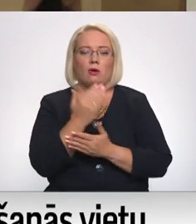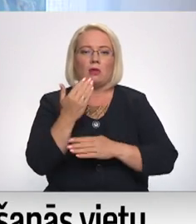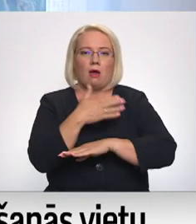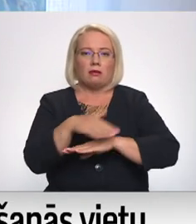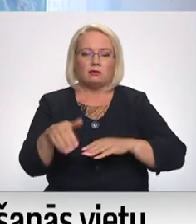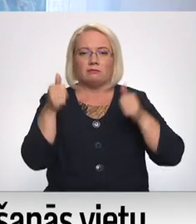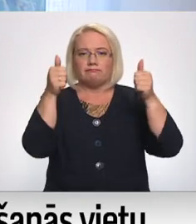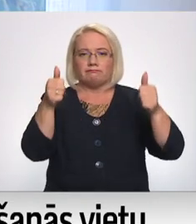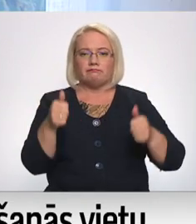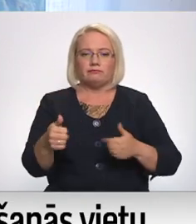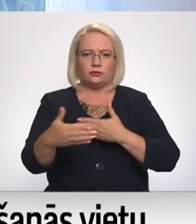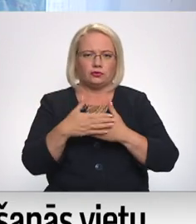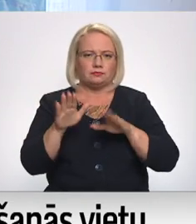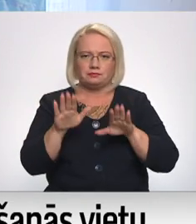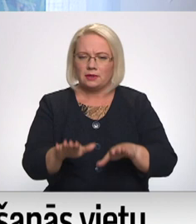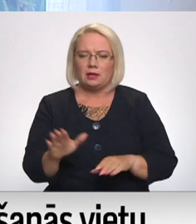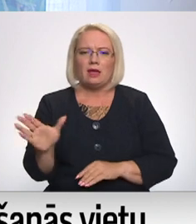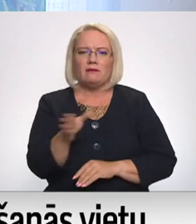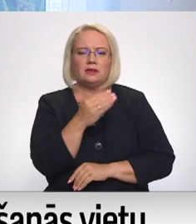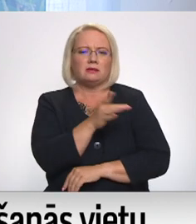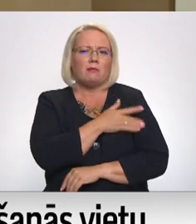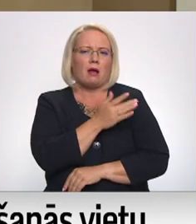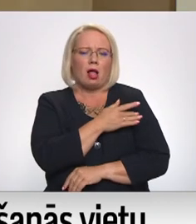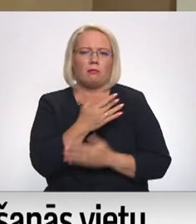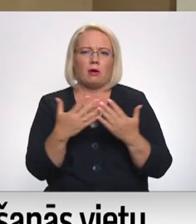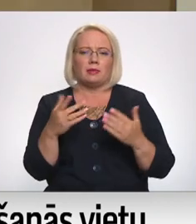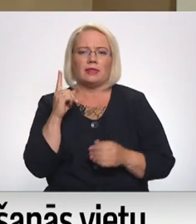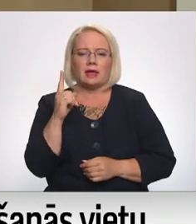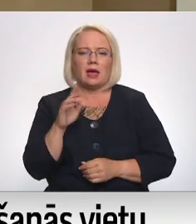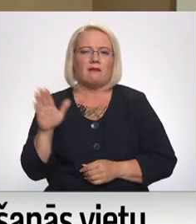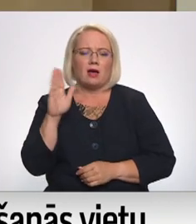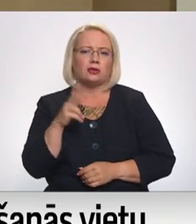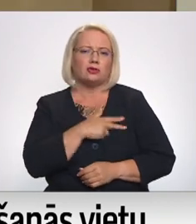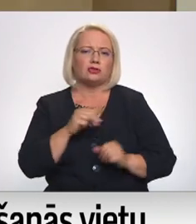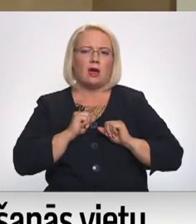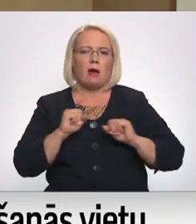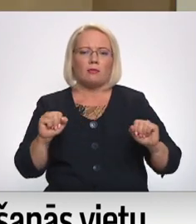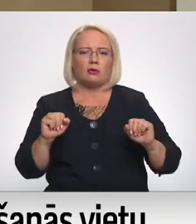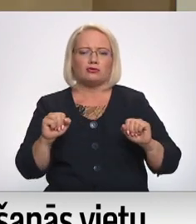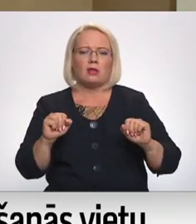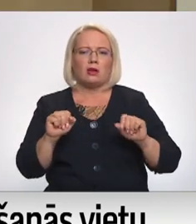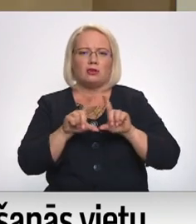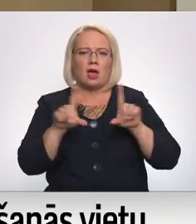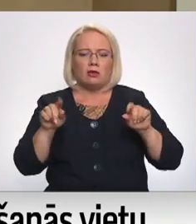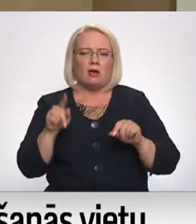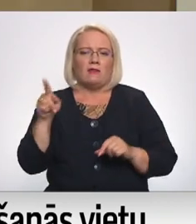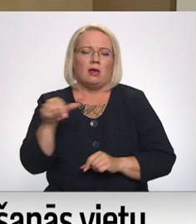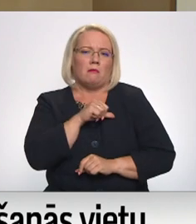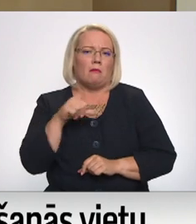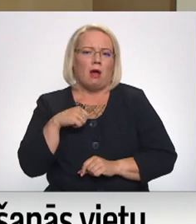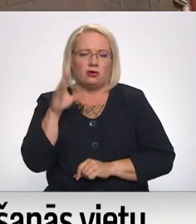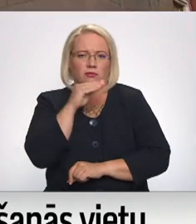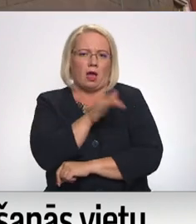uz durvīm. Paliks viss pakalpojumu klāsts, izņemot Valsts sociālās apdrošināšanas aģentūra, kas saprata, ka viņi spēja apkalpot savās